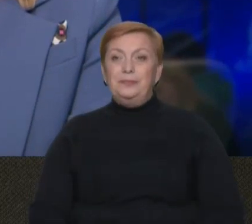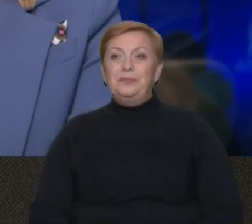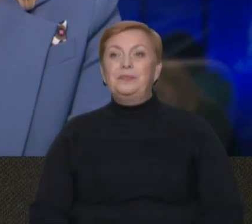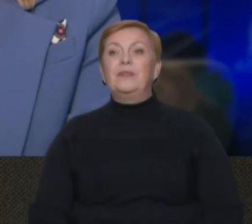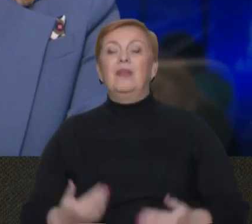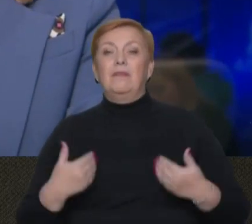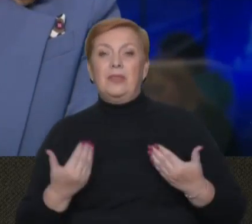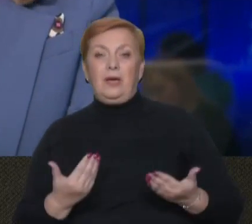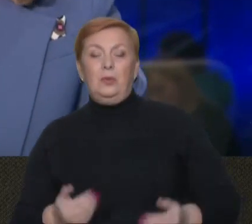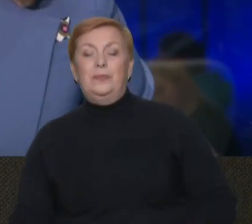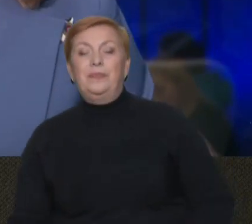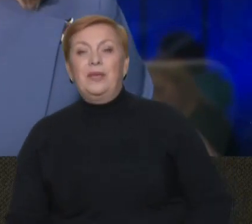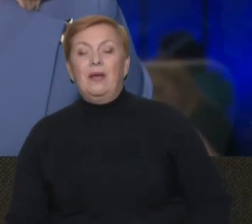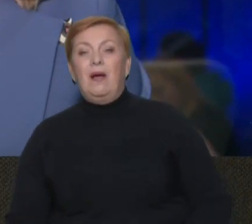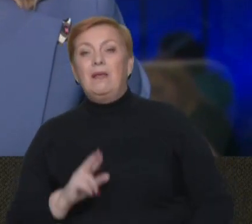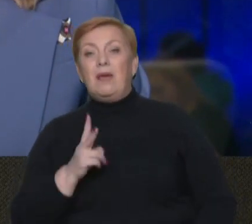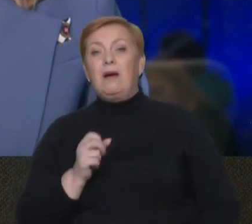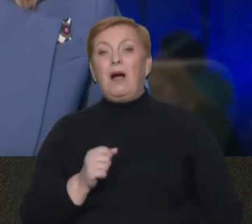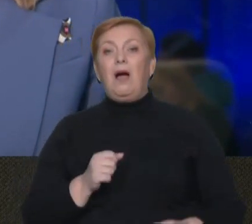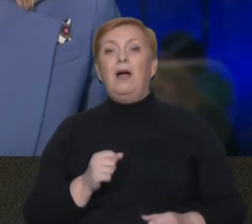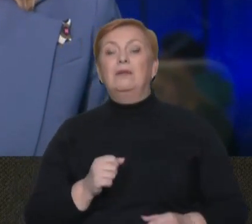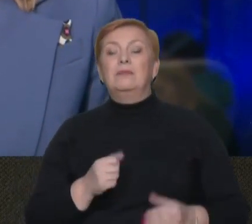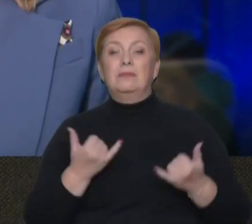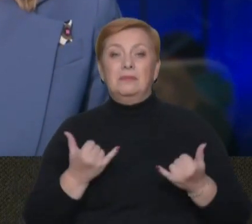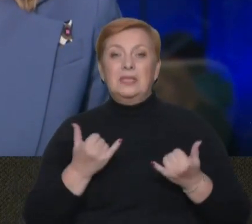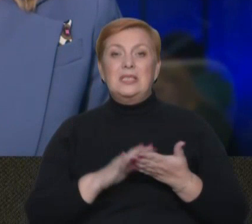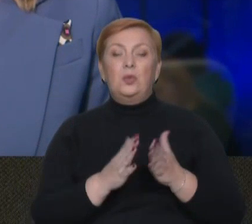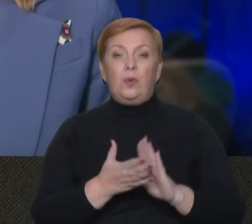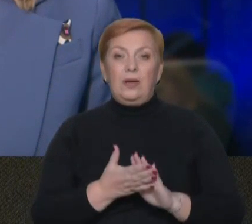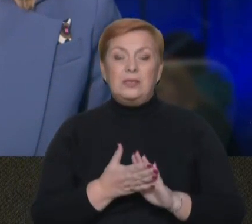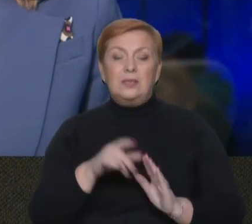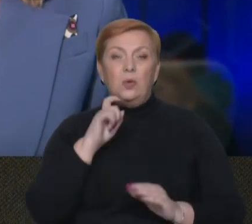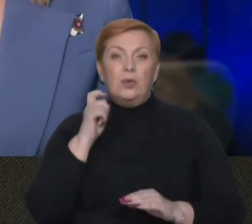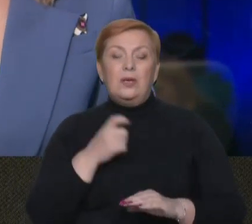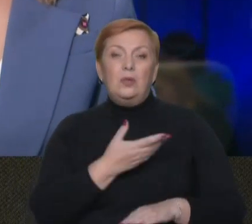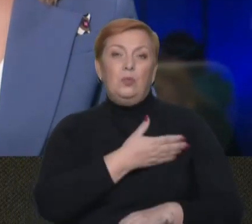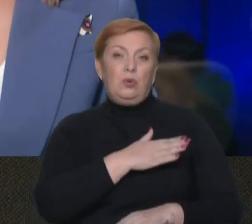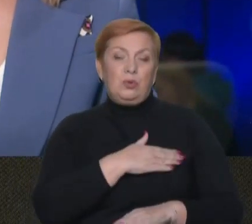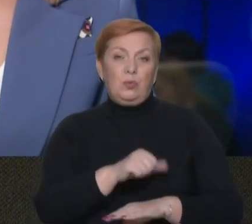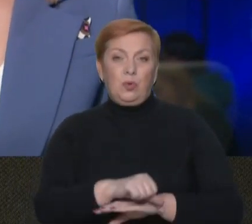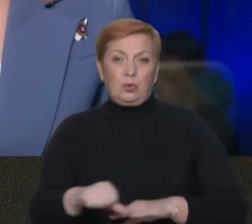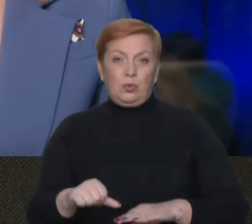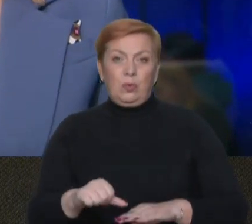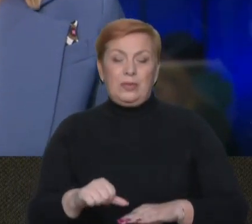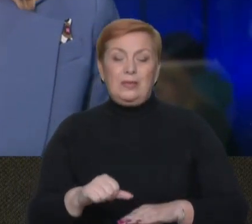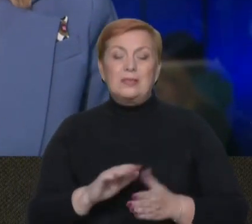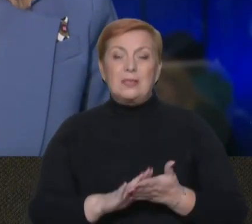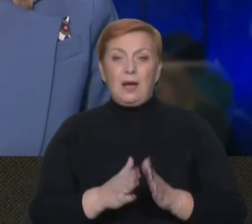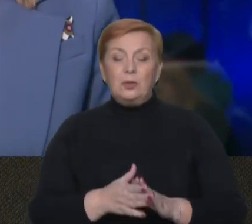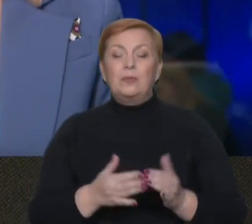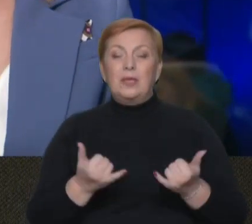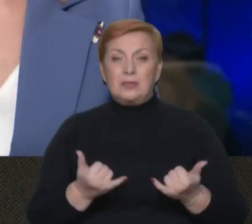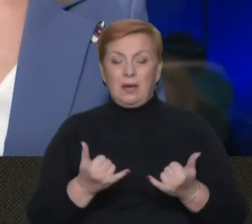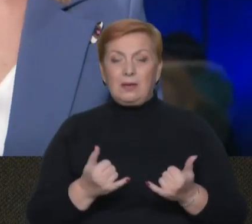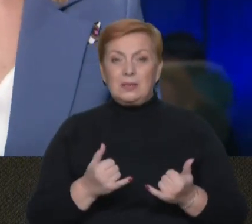Вітаю студія Пане Андрію яка оперативна ситуація на україно-польському кордоні станом на зараз і скільки фур